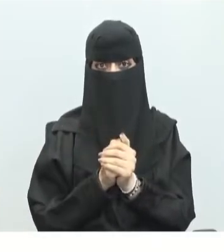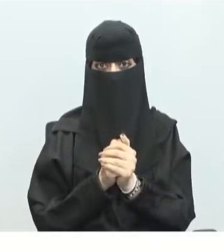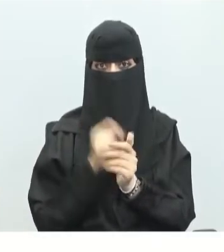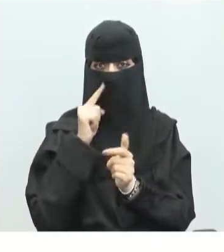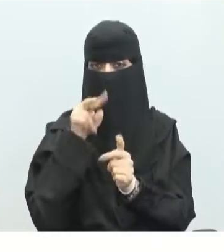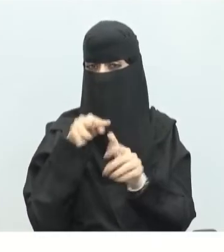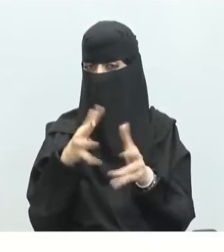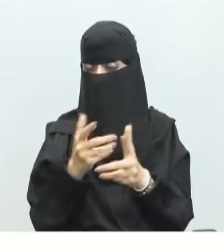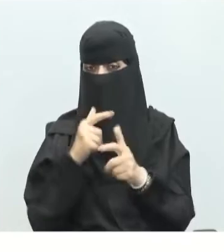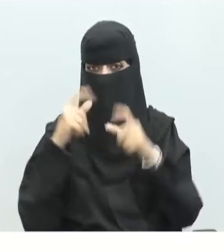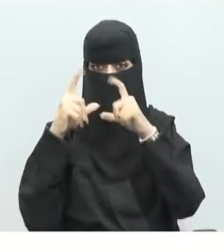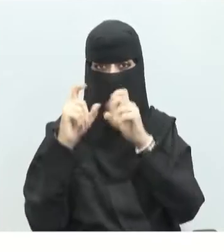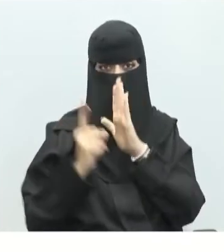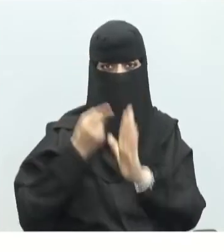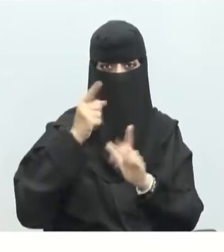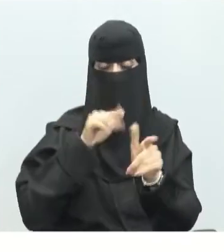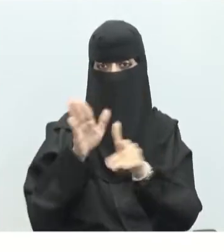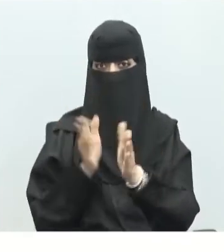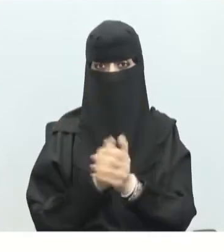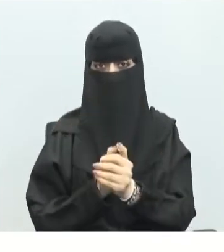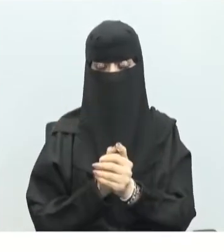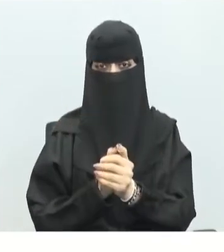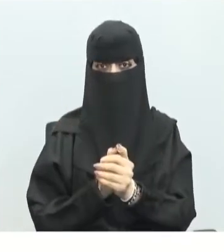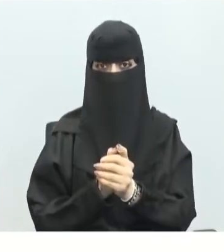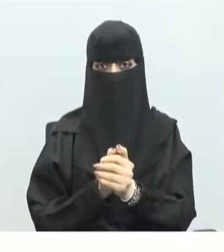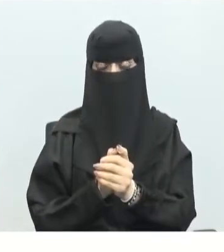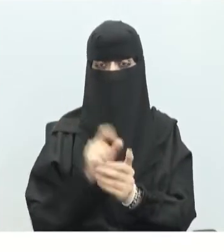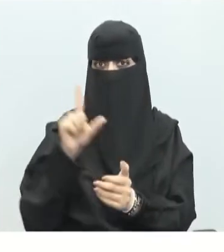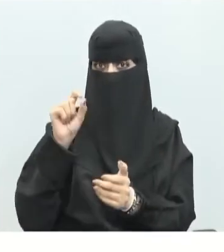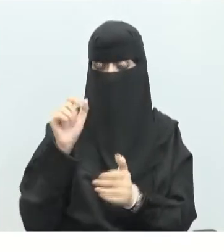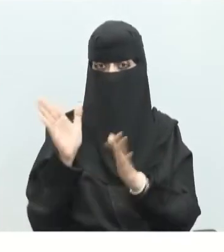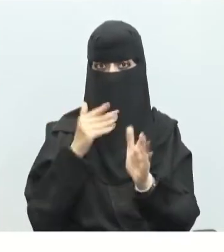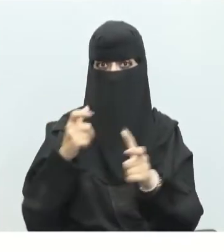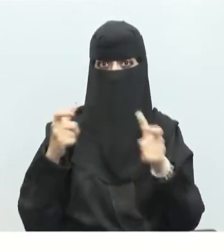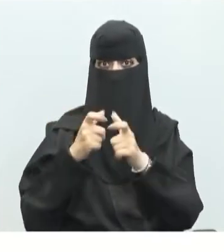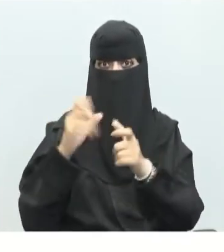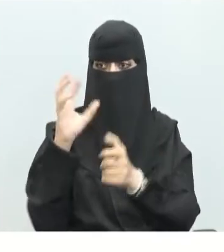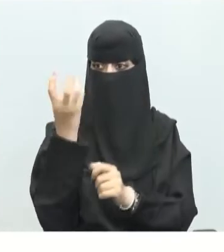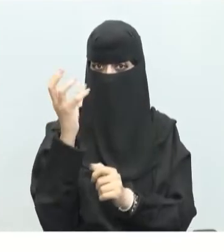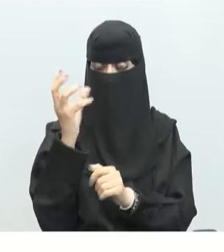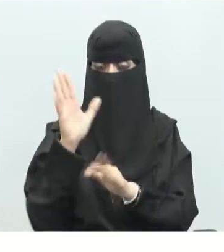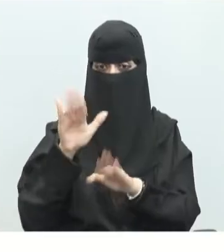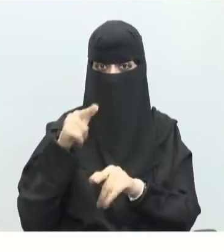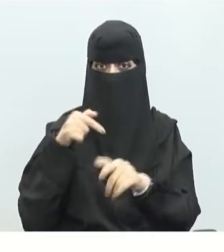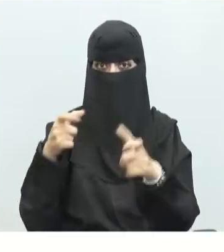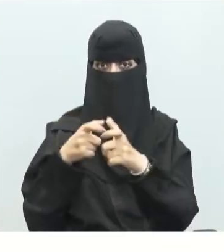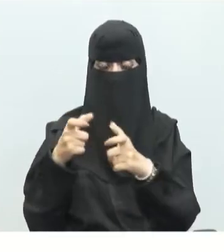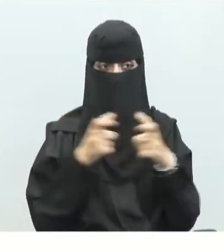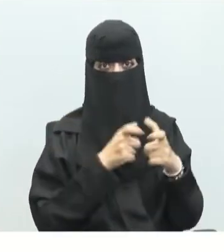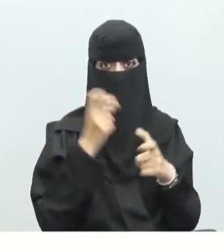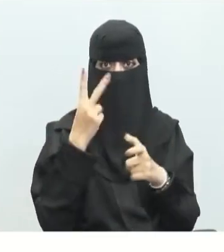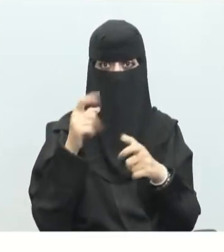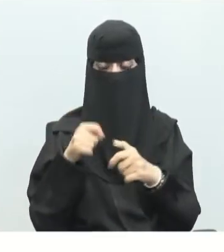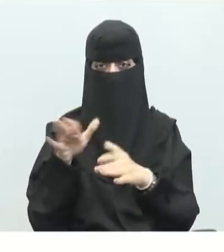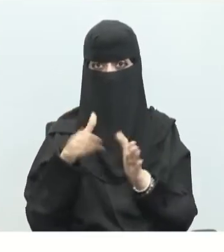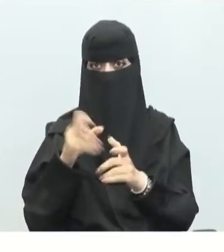ماذا تشاهدون في الصوره التي امامكم احسنتم مجموعه من الكرات لدي مجموعتين من